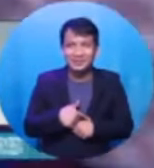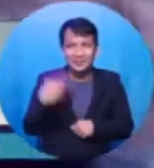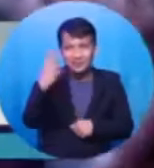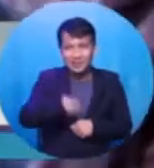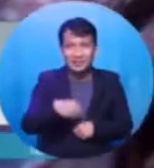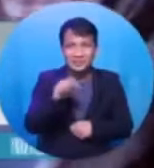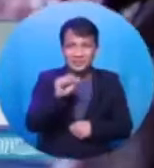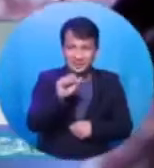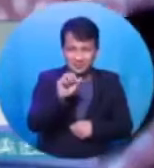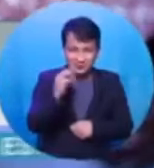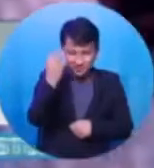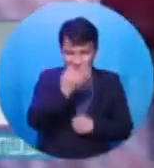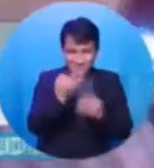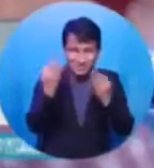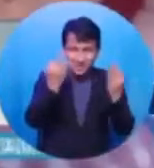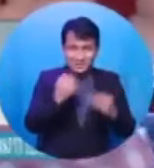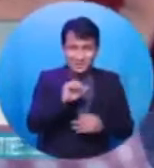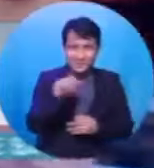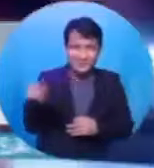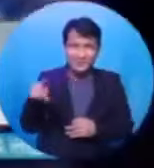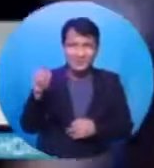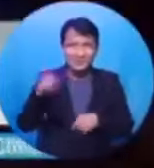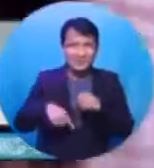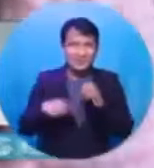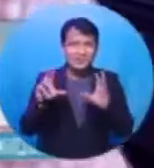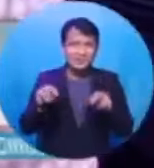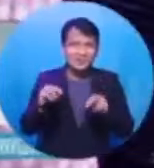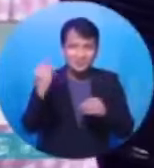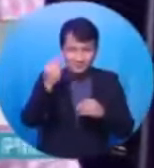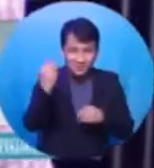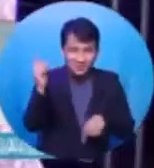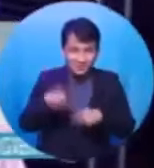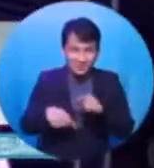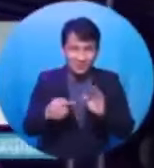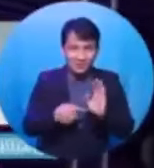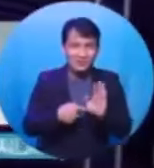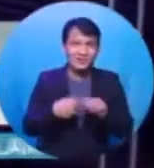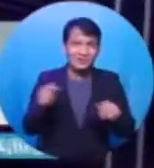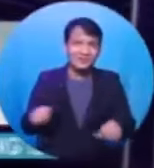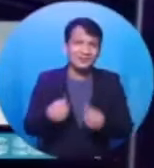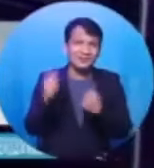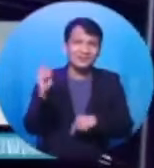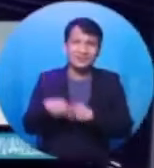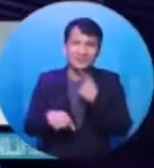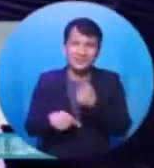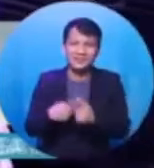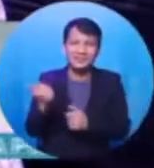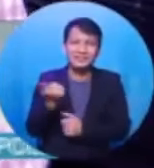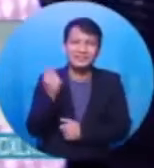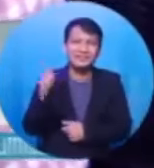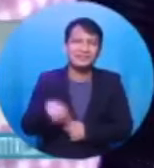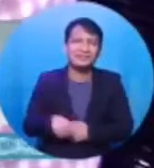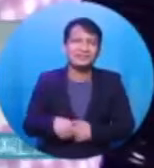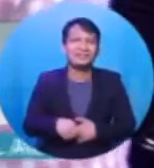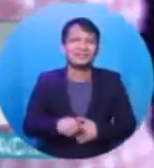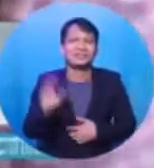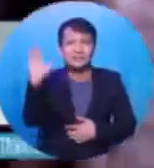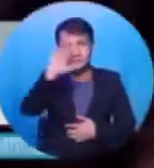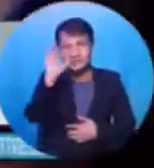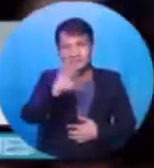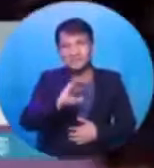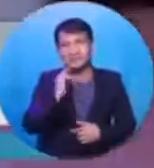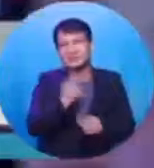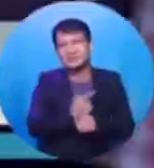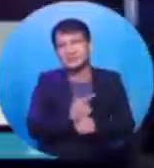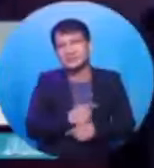yung nakikita nila kay ate. So yun nga, gusto nila no makeup challenge para kay ate kung pwede ba natin siya hamunin na ganun. Pero sabi nga ng iba, ate, makakahanap ka ng